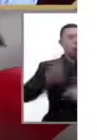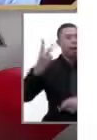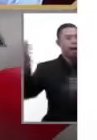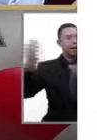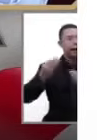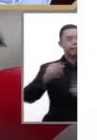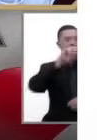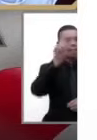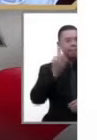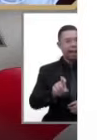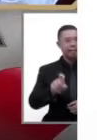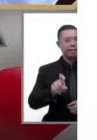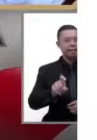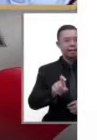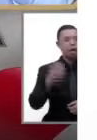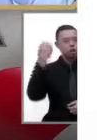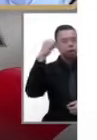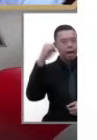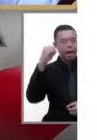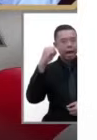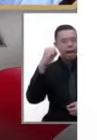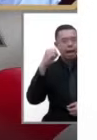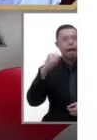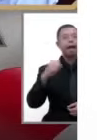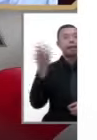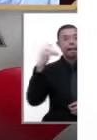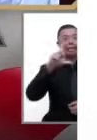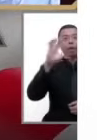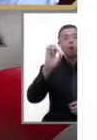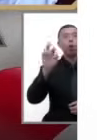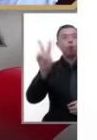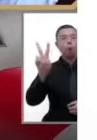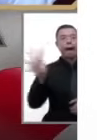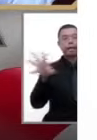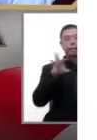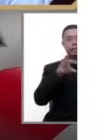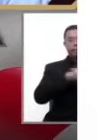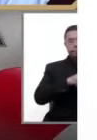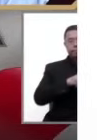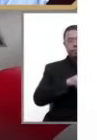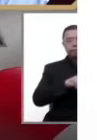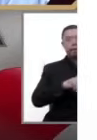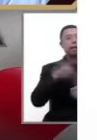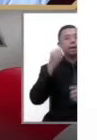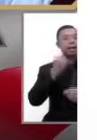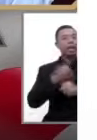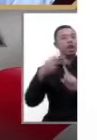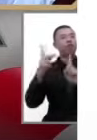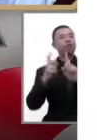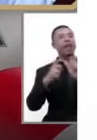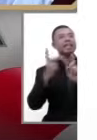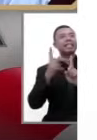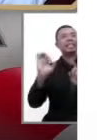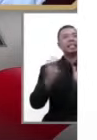saja sehingga tampaknya Mas Gibran menikmati banyak gimik semalam membuat banyak out banyak ya